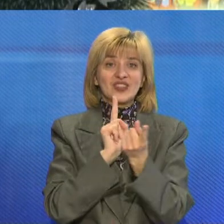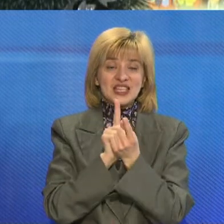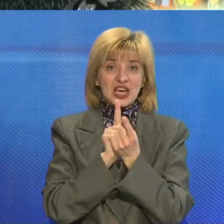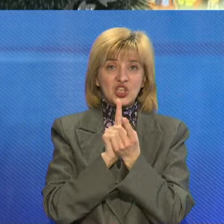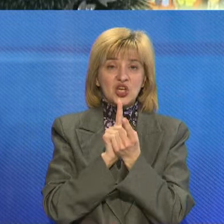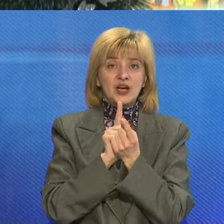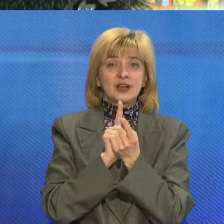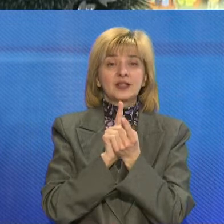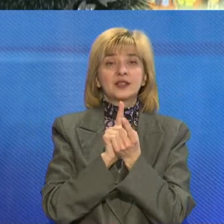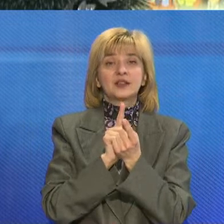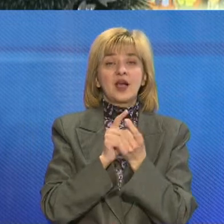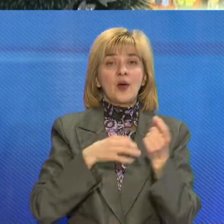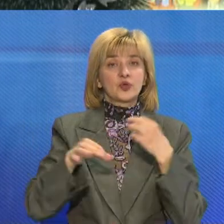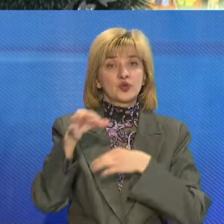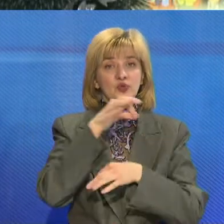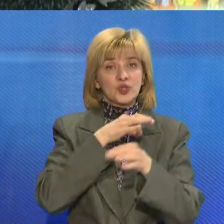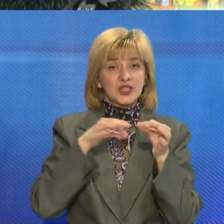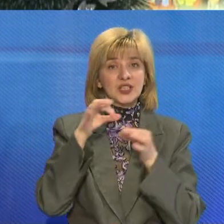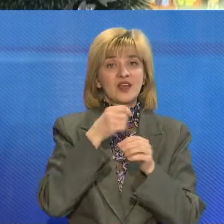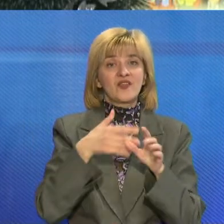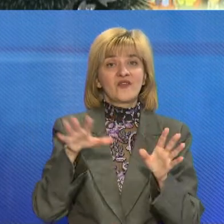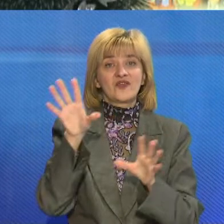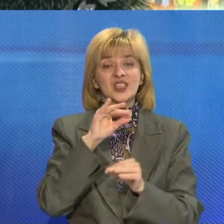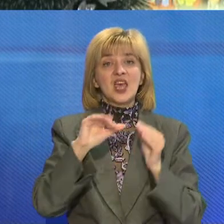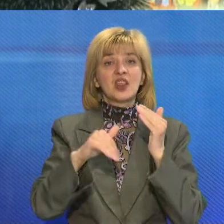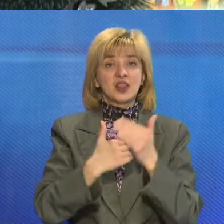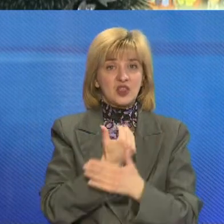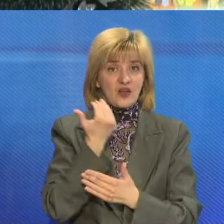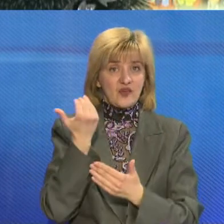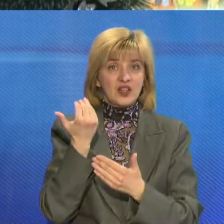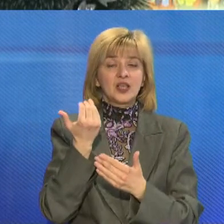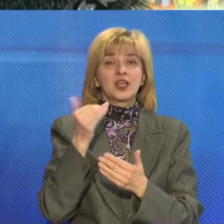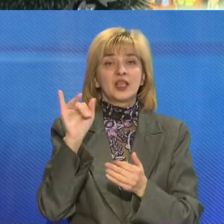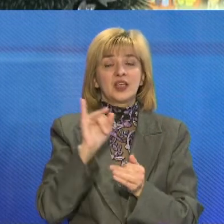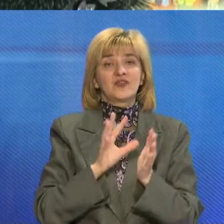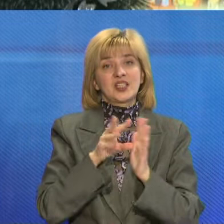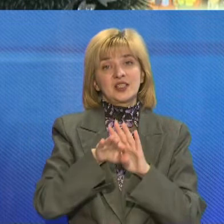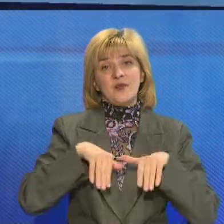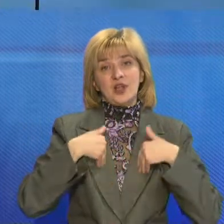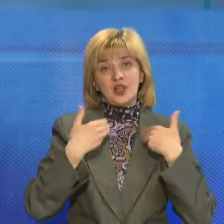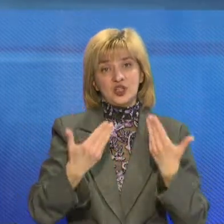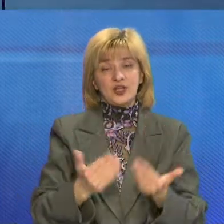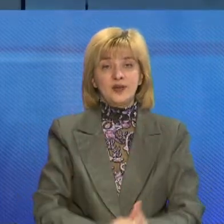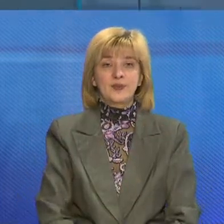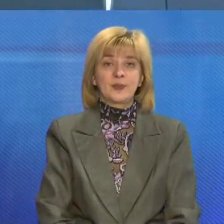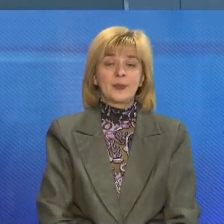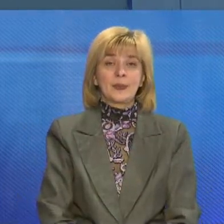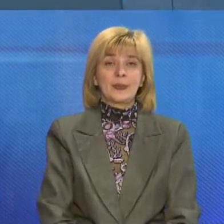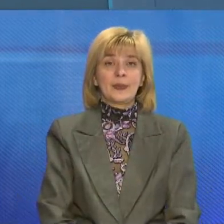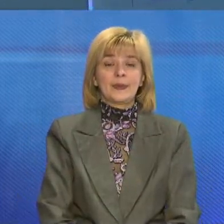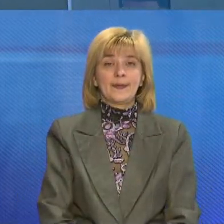депутатским корпусом обсудить все эти новеллы и внести предложения, если таковые последуют.